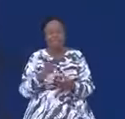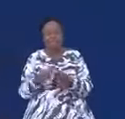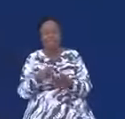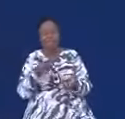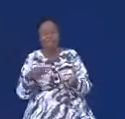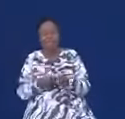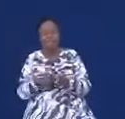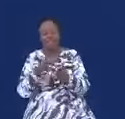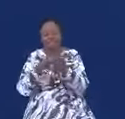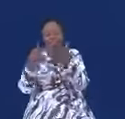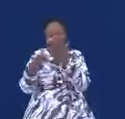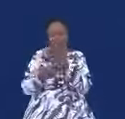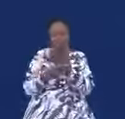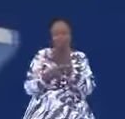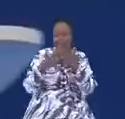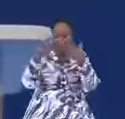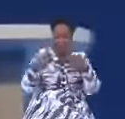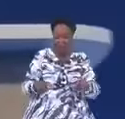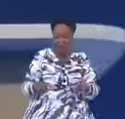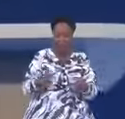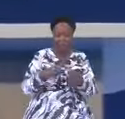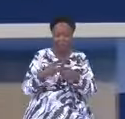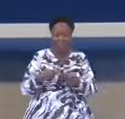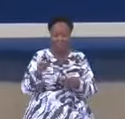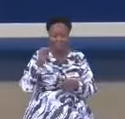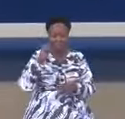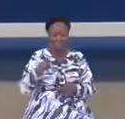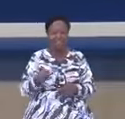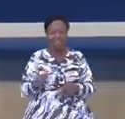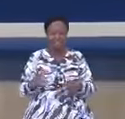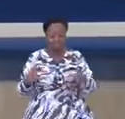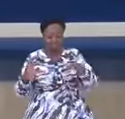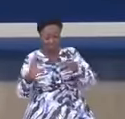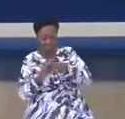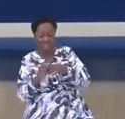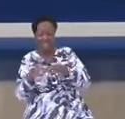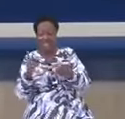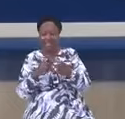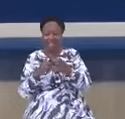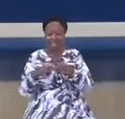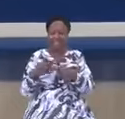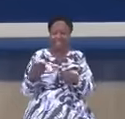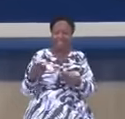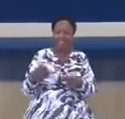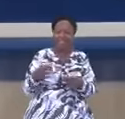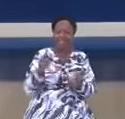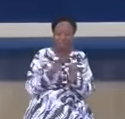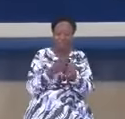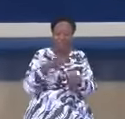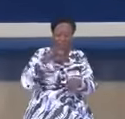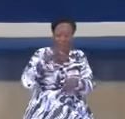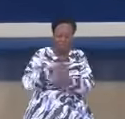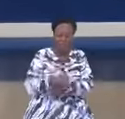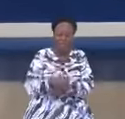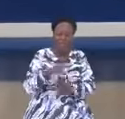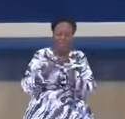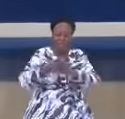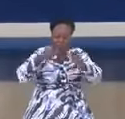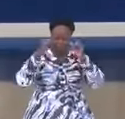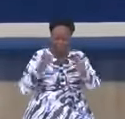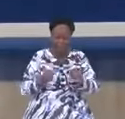connecté et le message avec la puissance est entré dans son coeur